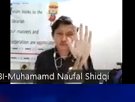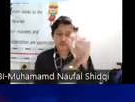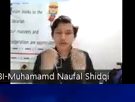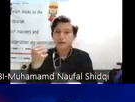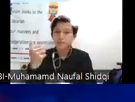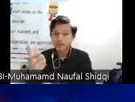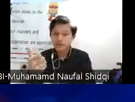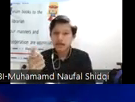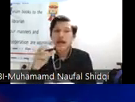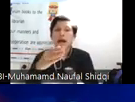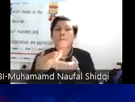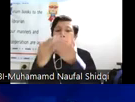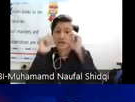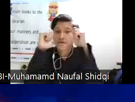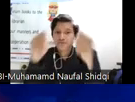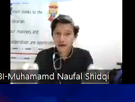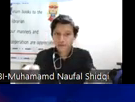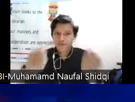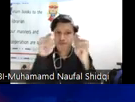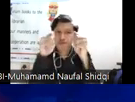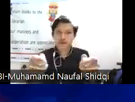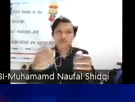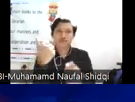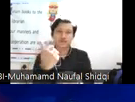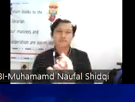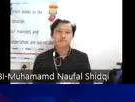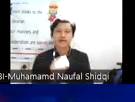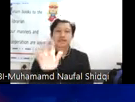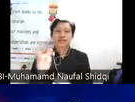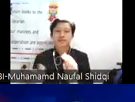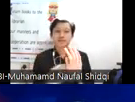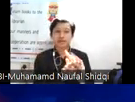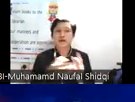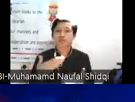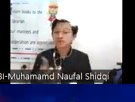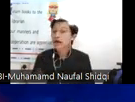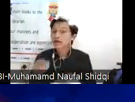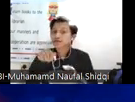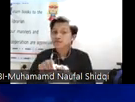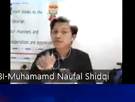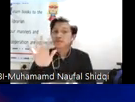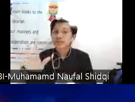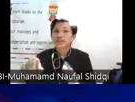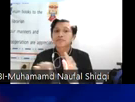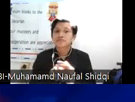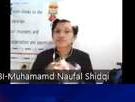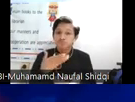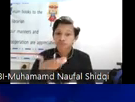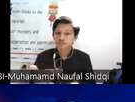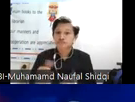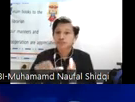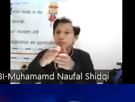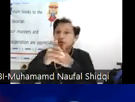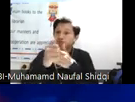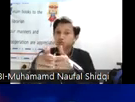nanti jika sudah klik menu register nanti akan diarahkan ke fier akun asevier